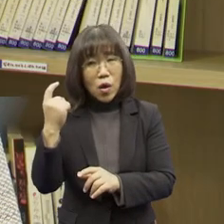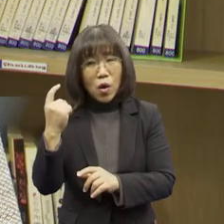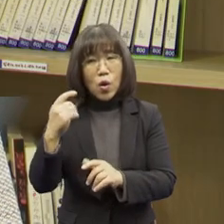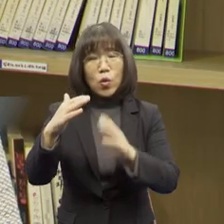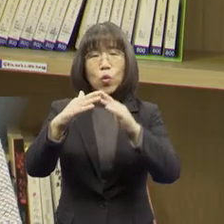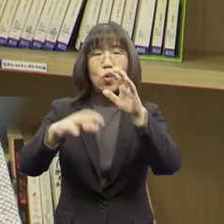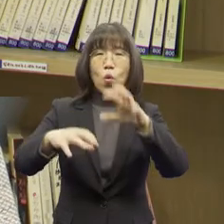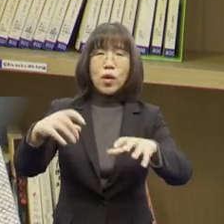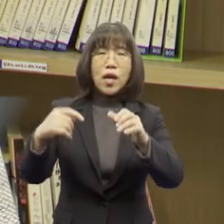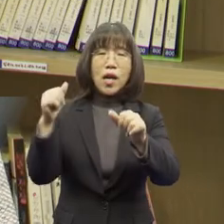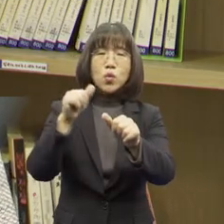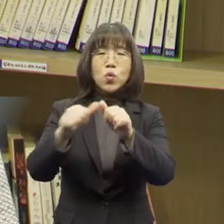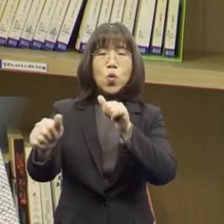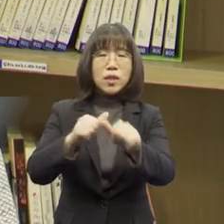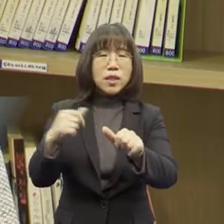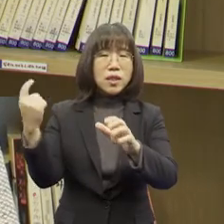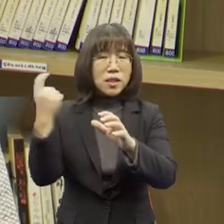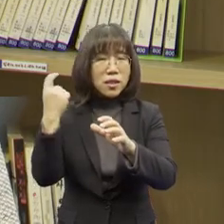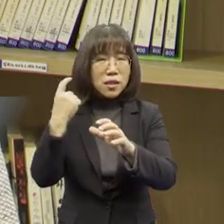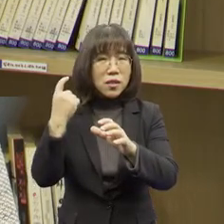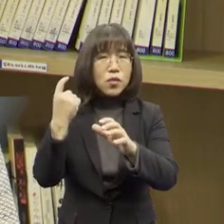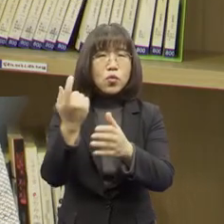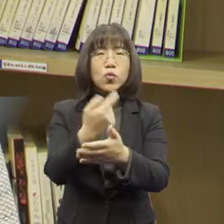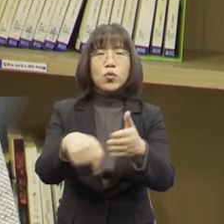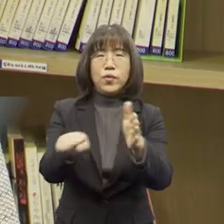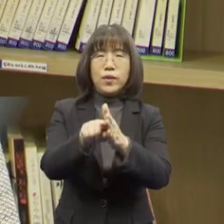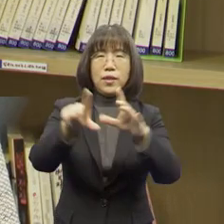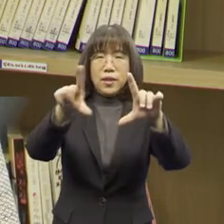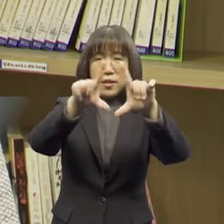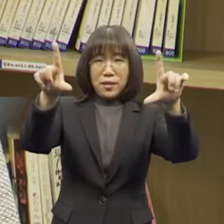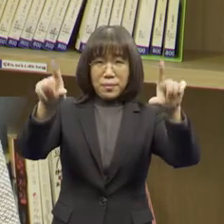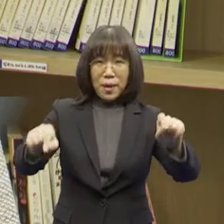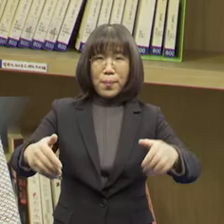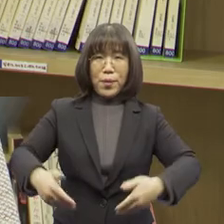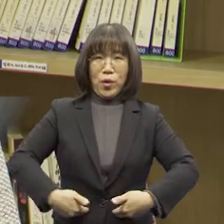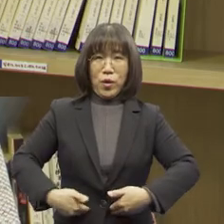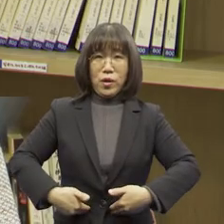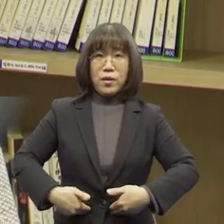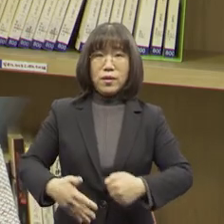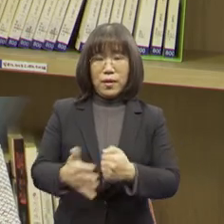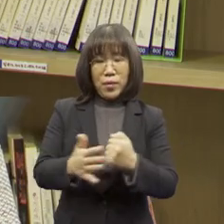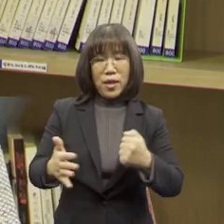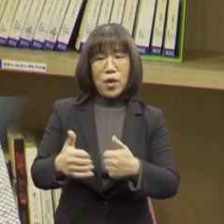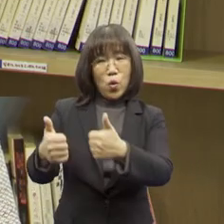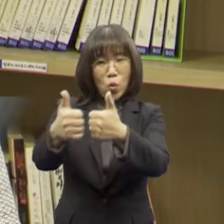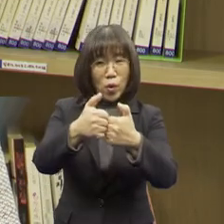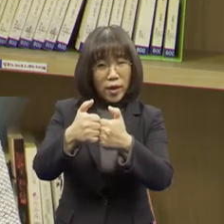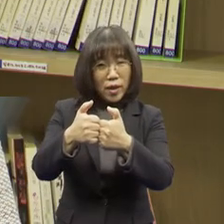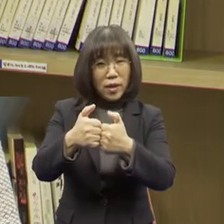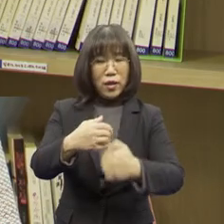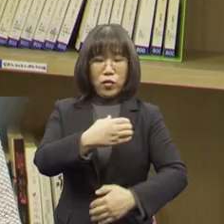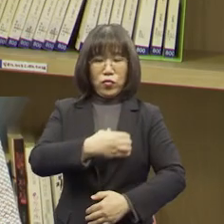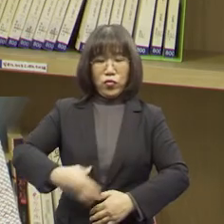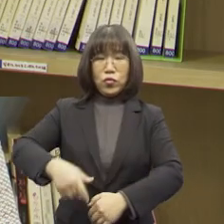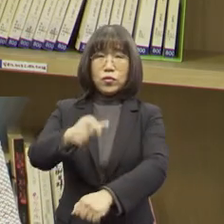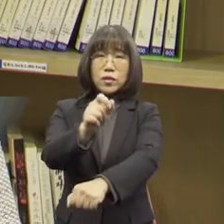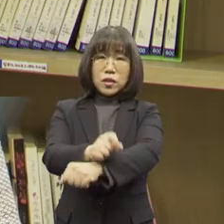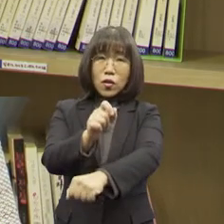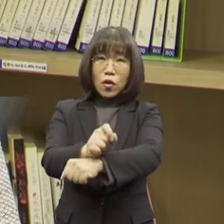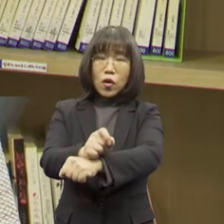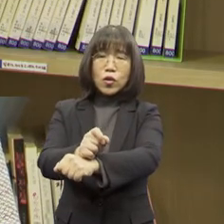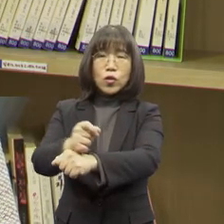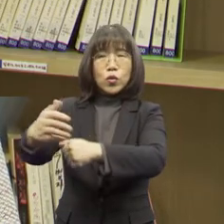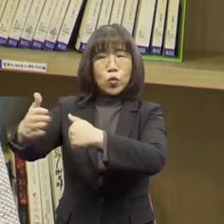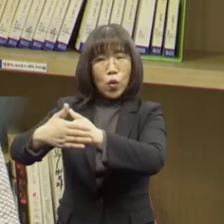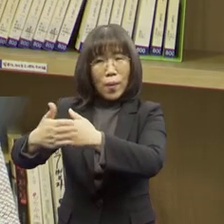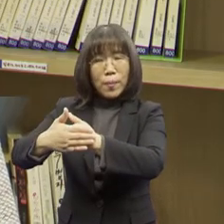결과 동네 소식을 전하는 게시판이 필요하다는 걸 알게 되었고 주민총회를 거쳐 그리고 구청 해당